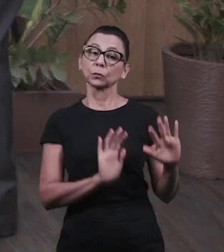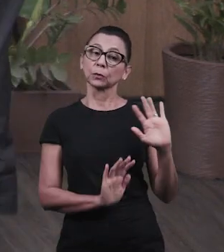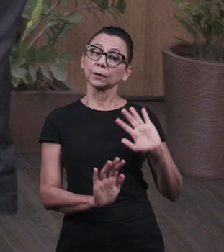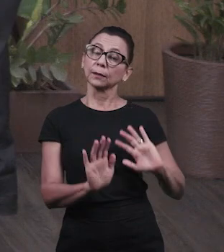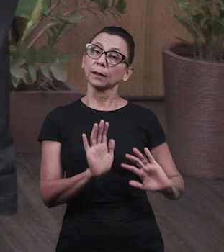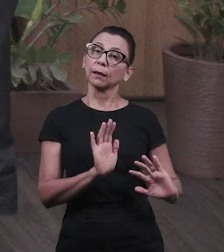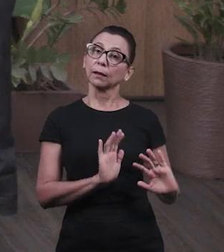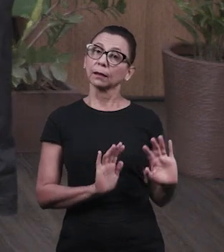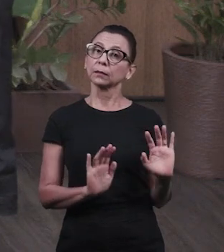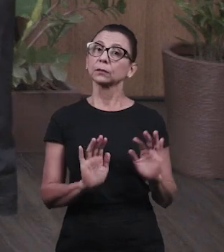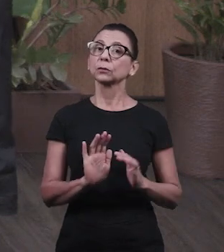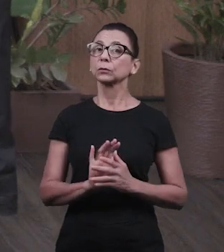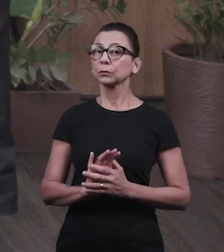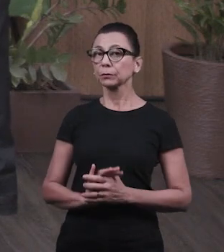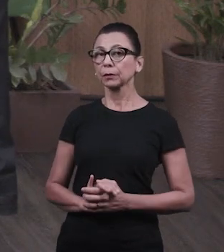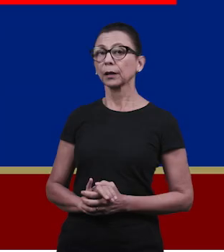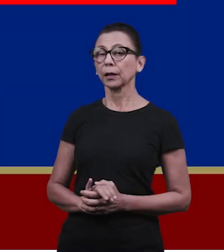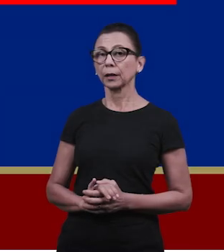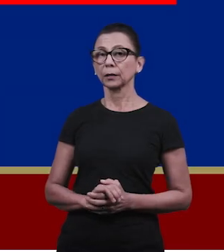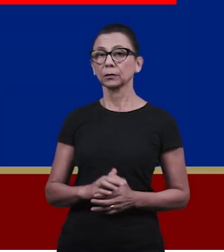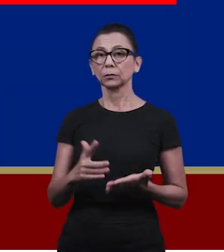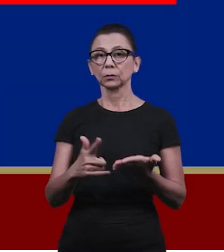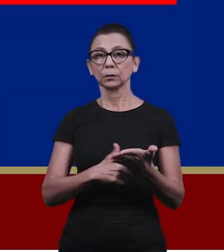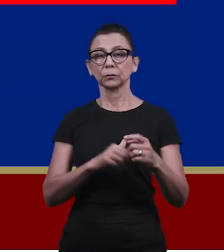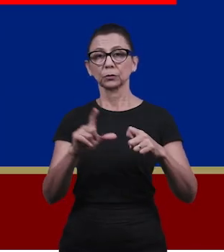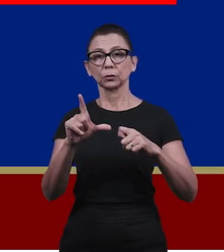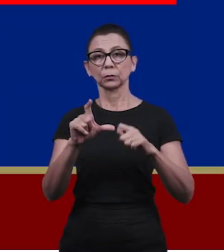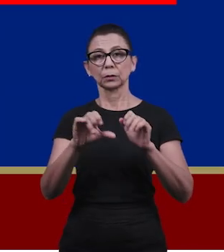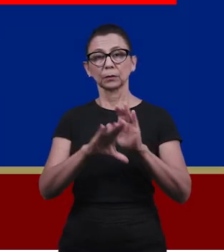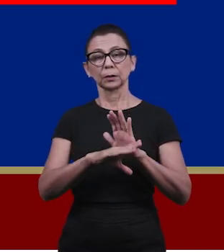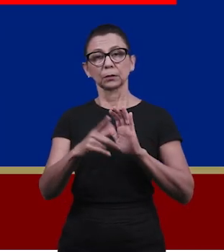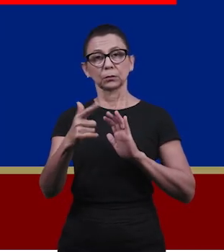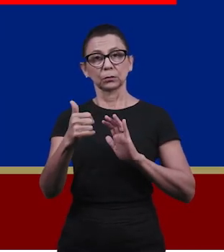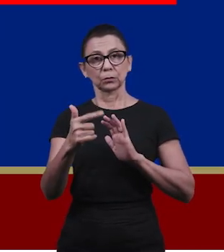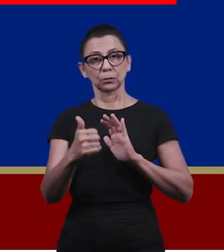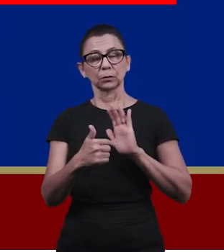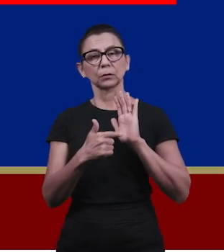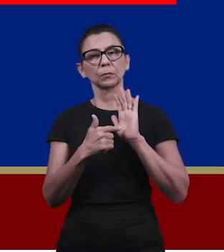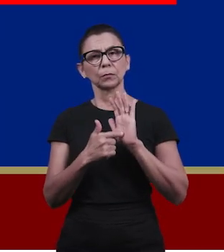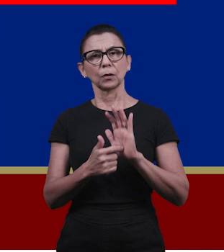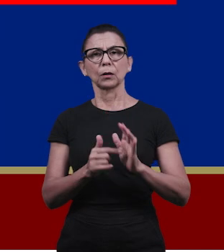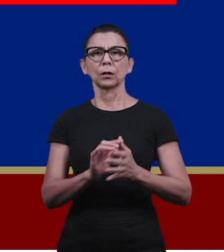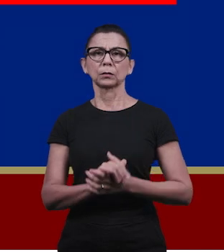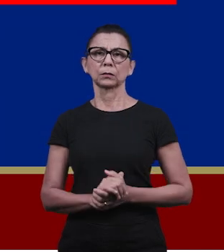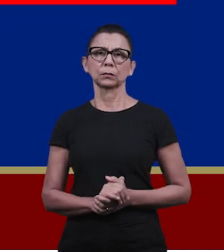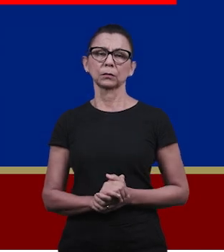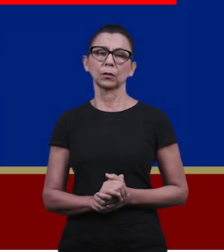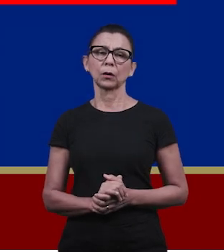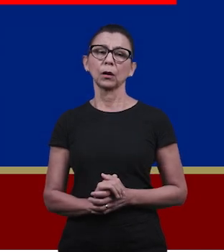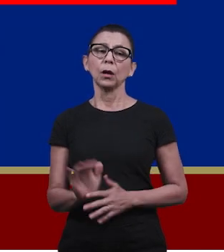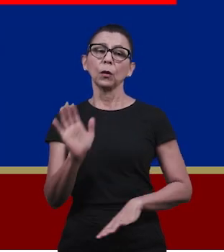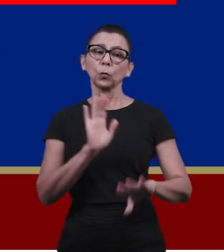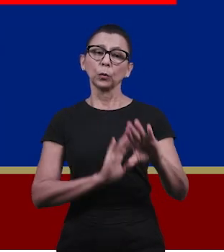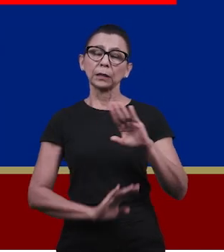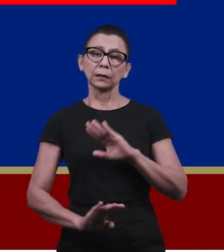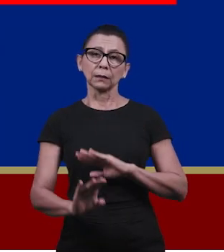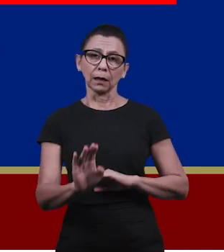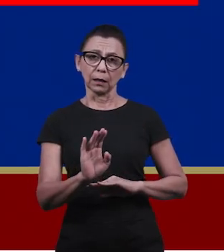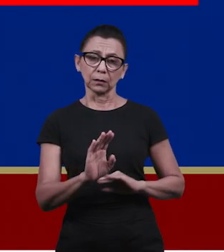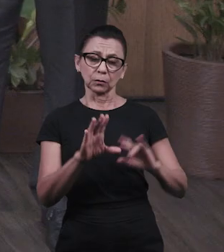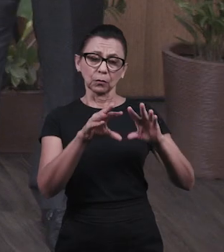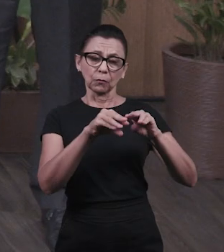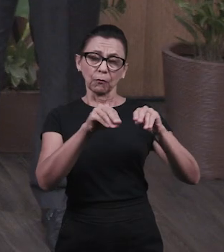своим ученикам, он сказал Луки 12:1, берегитесь закваски